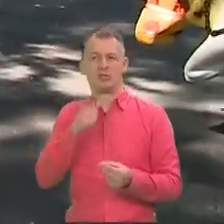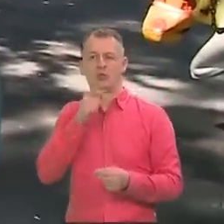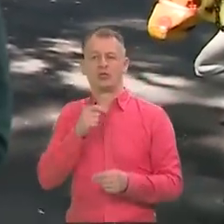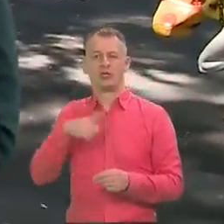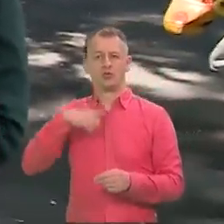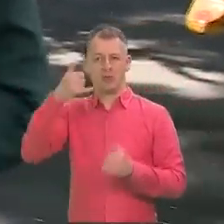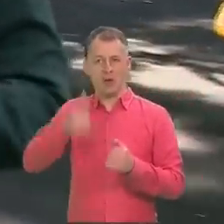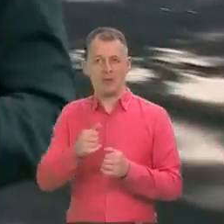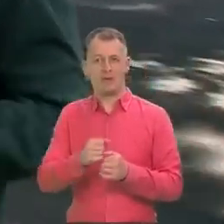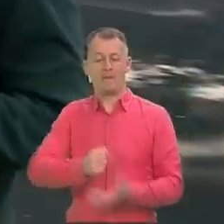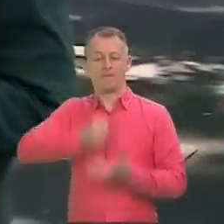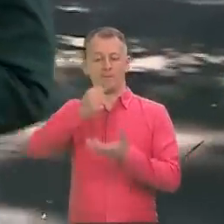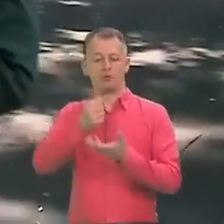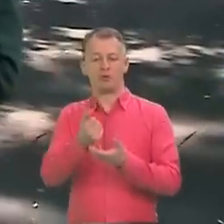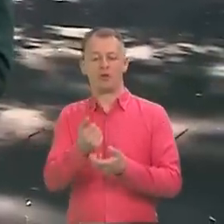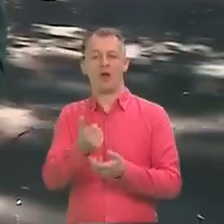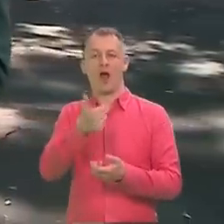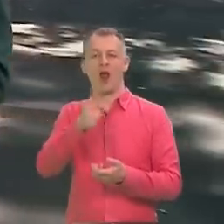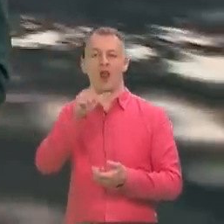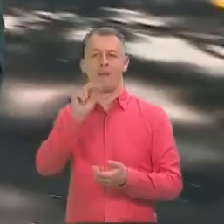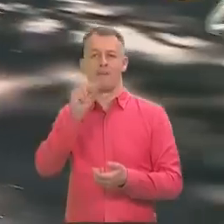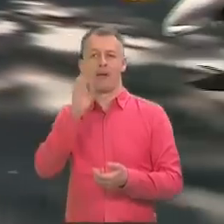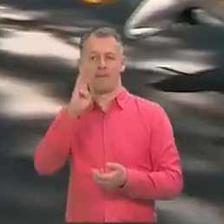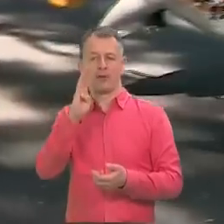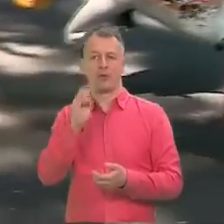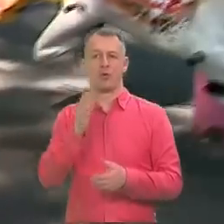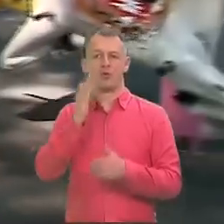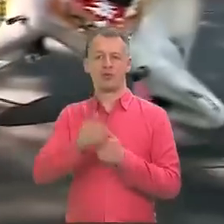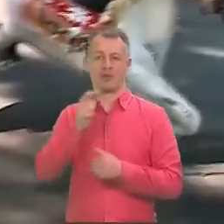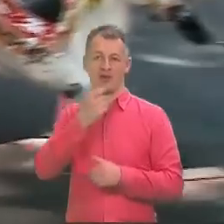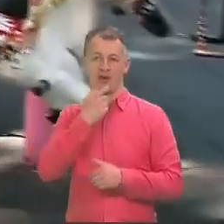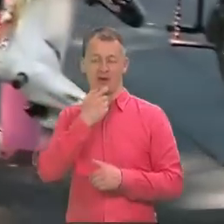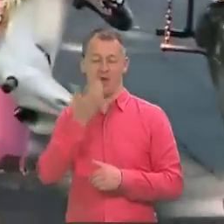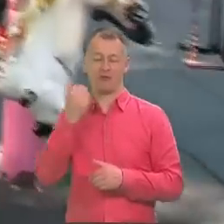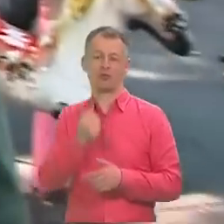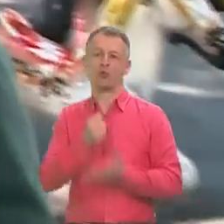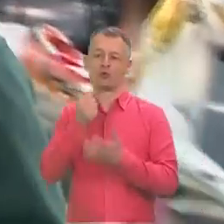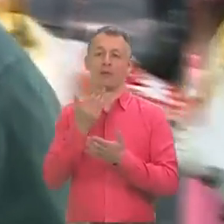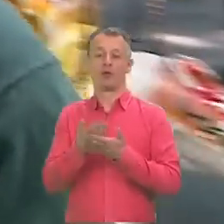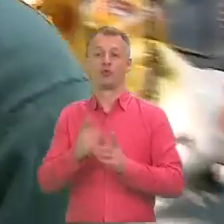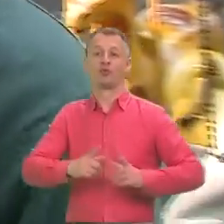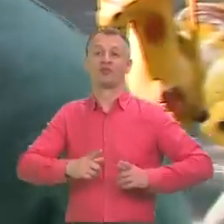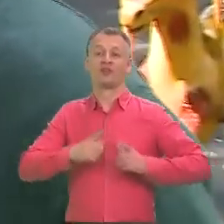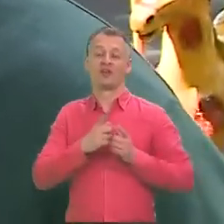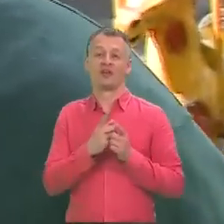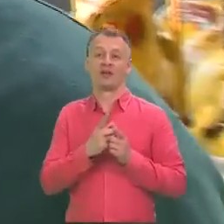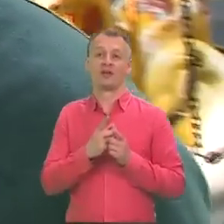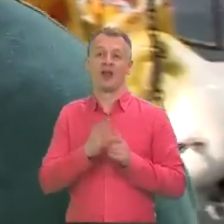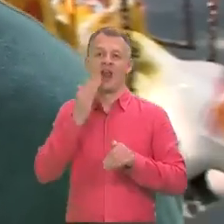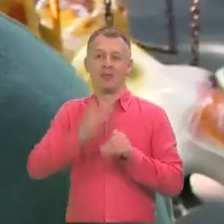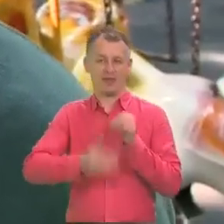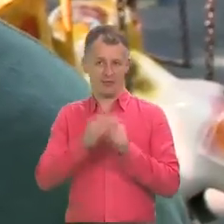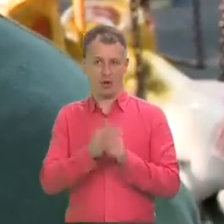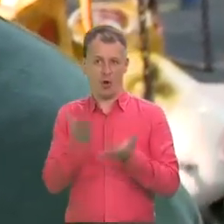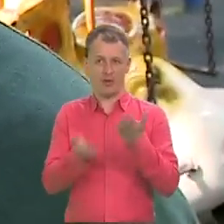din spatele ALPAB-ului în ultimii 10 ani a fost un buget de supraviețuire. Spre deosebire de